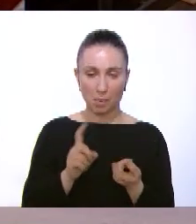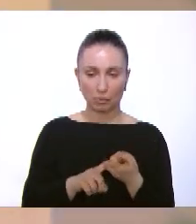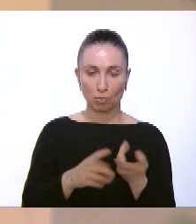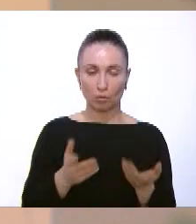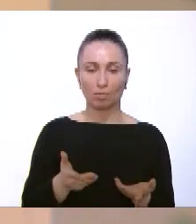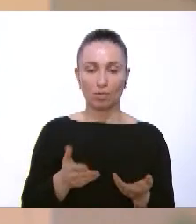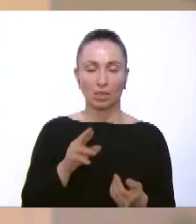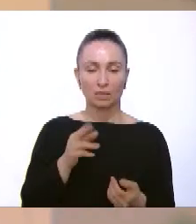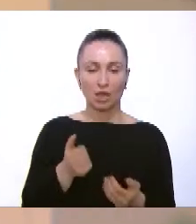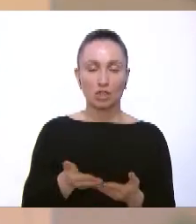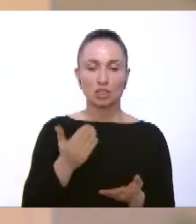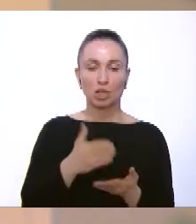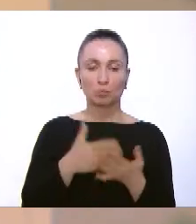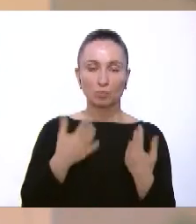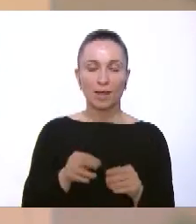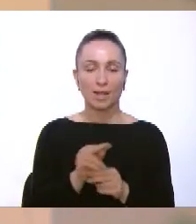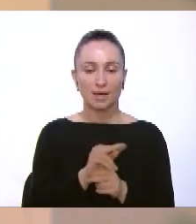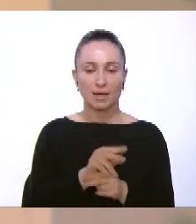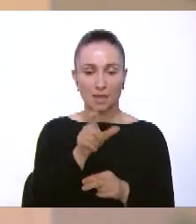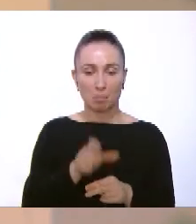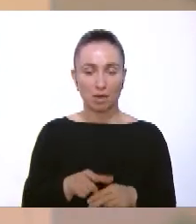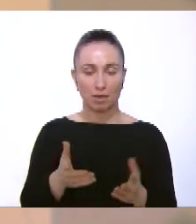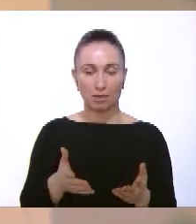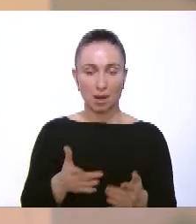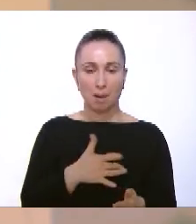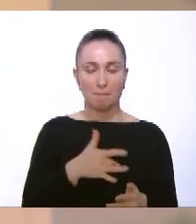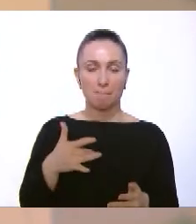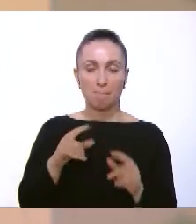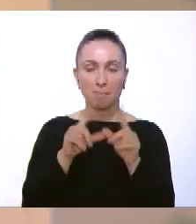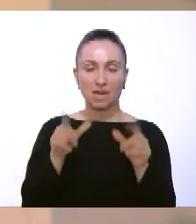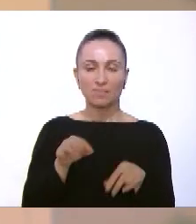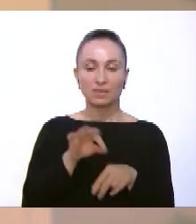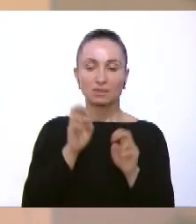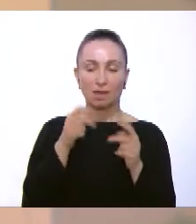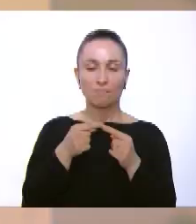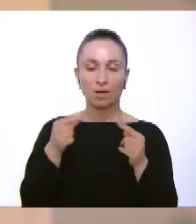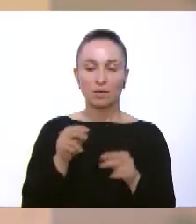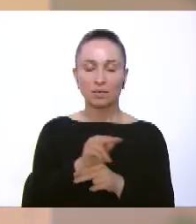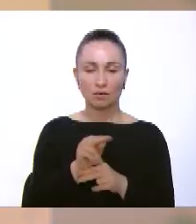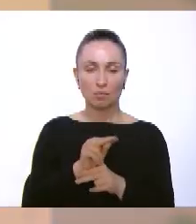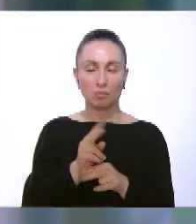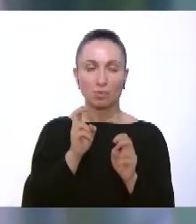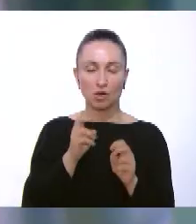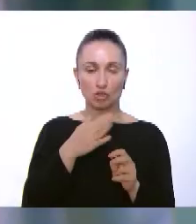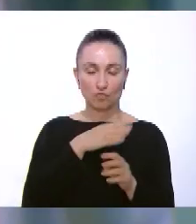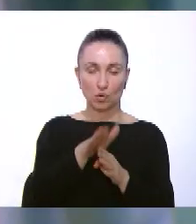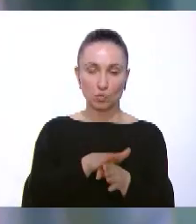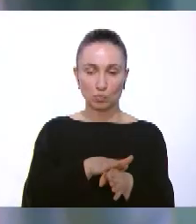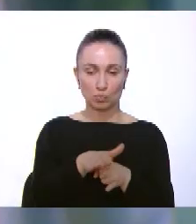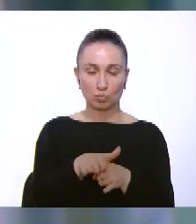მეთოდოლოგია და შემდგომ უკვე რეაბილიტაციაც კი. აი ფილტვის დაავადებების რეაბილიტაციის სახით ჩვენ